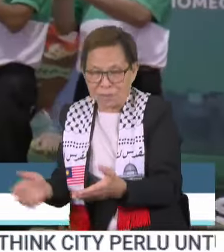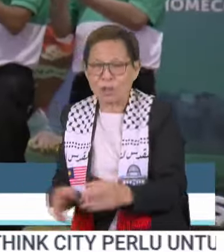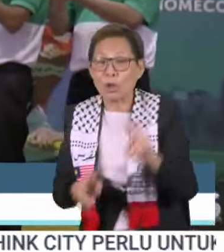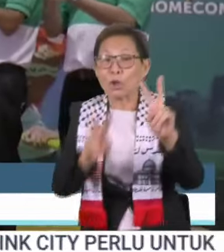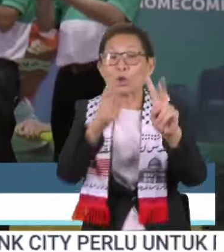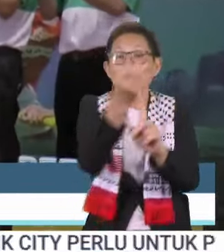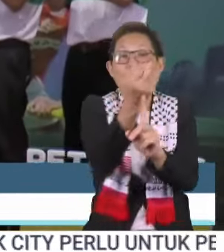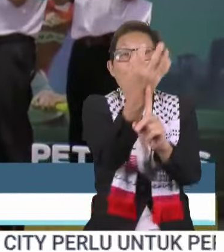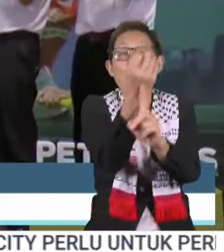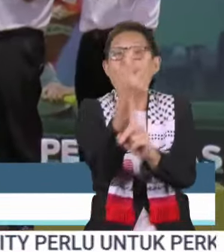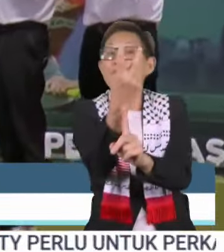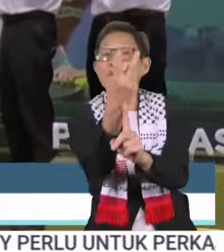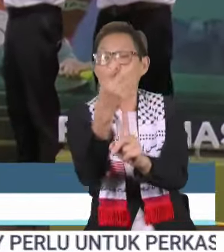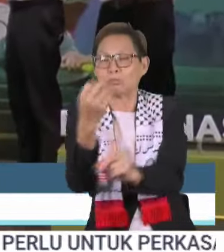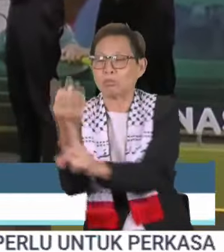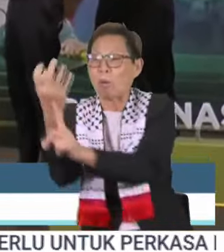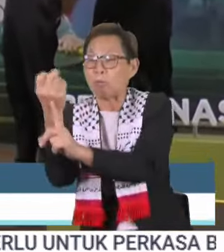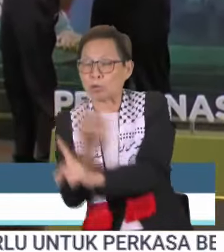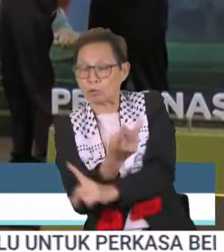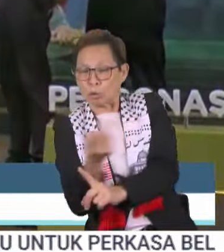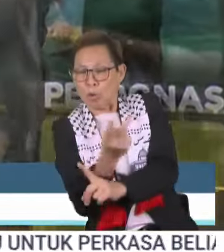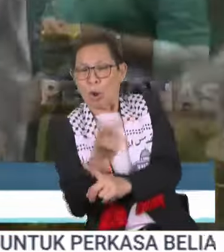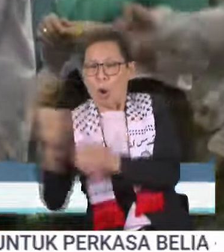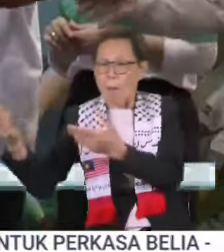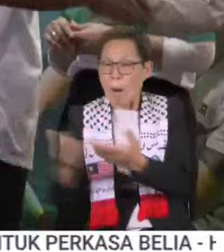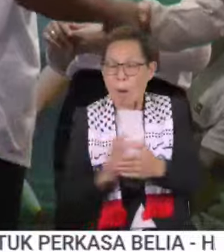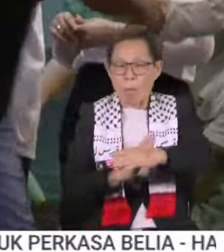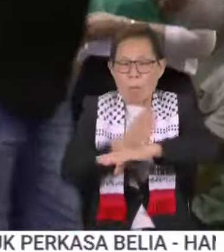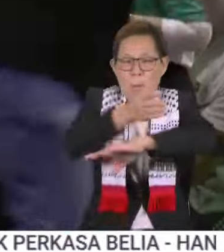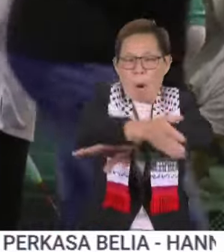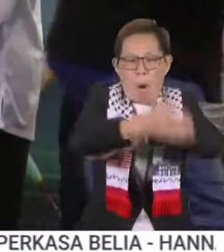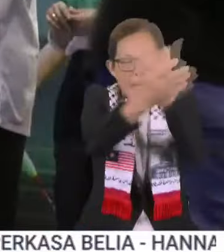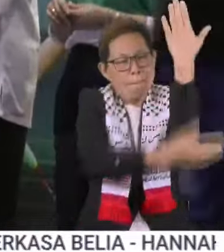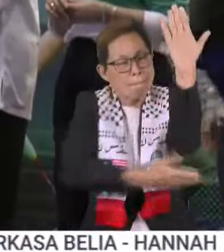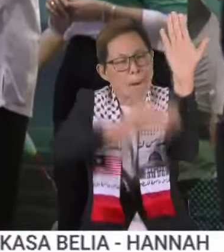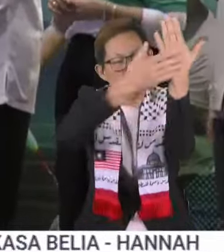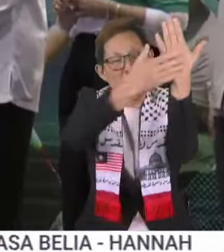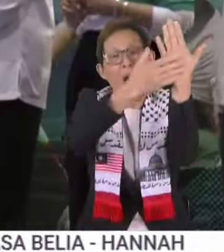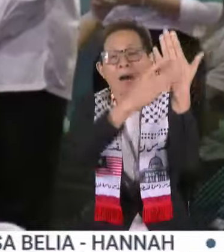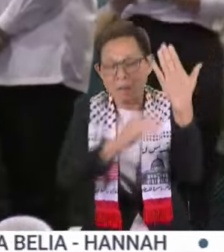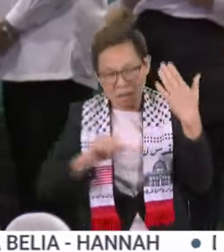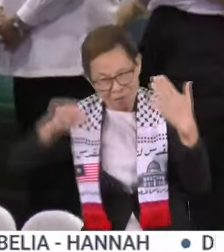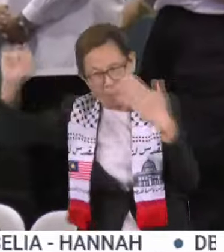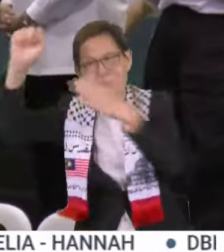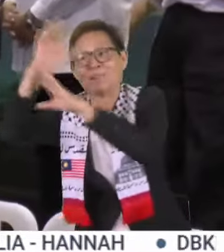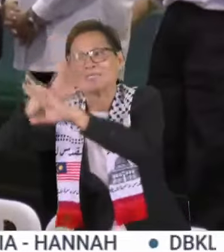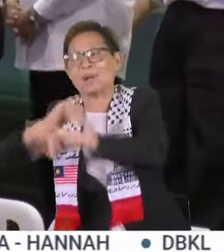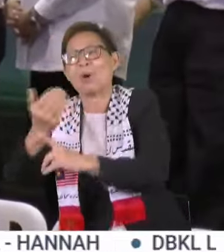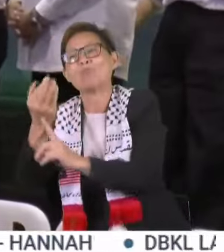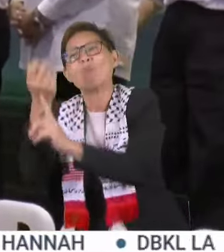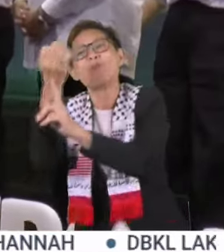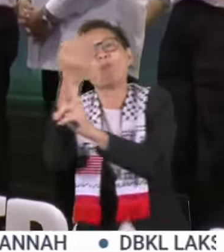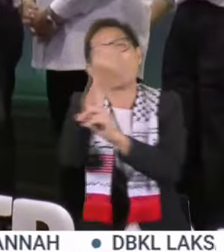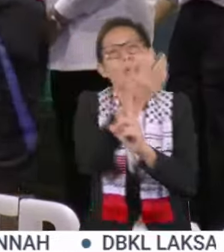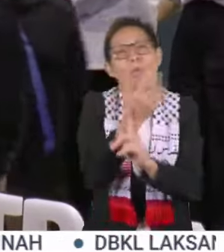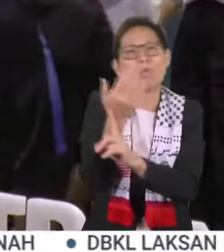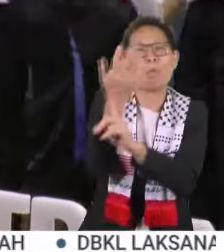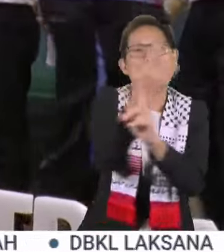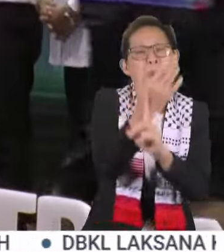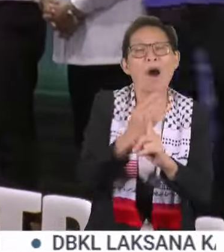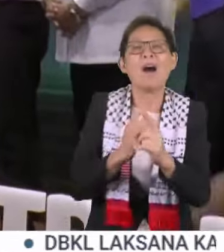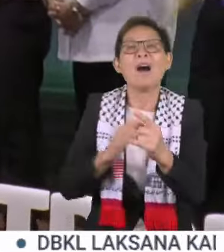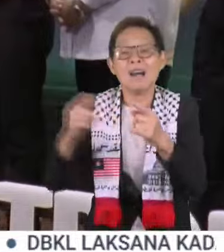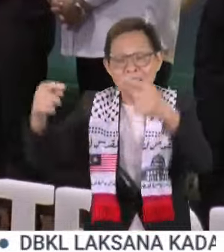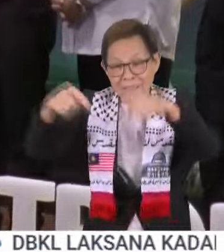Dua obor peringatan Twin Torches masing-masing dibawa merentasi semenanjung Malaysia serta Sabah dan Sarawak. Ia akan bertemu di Ibu Negara